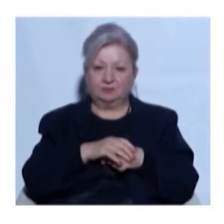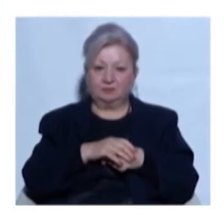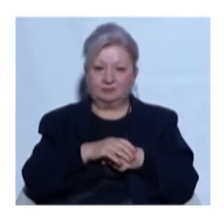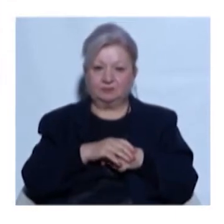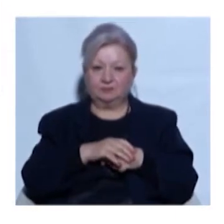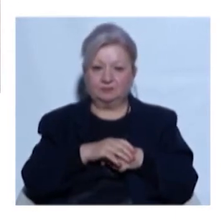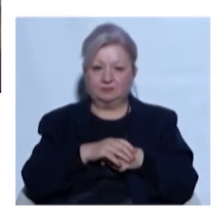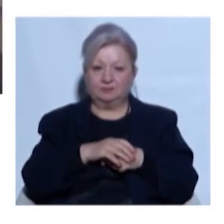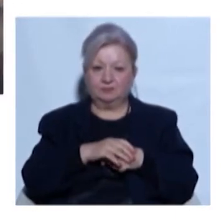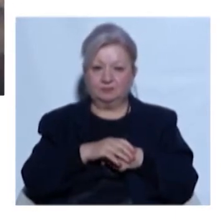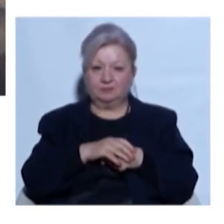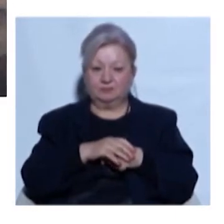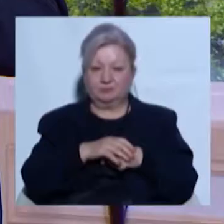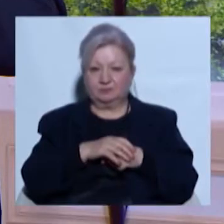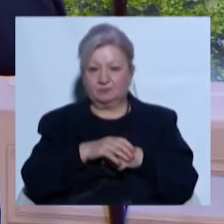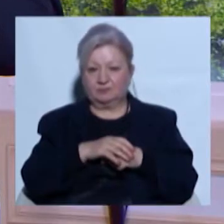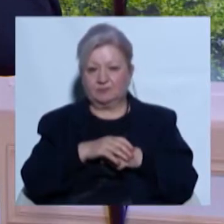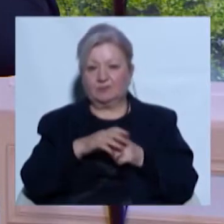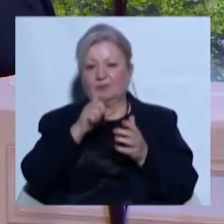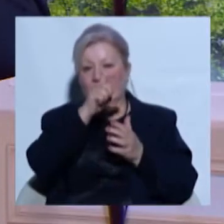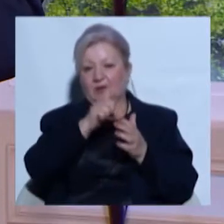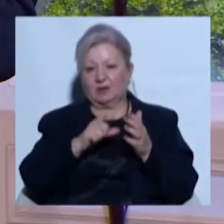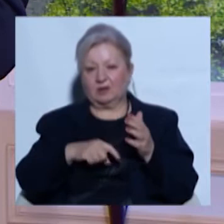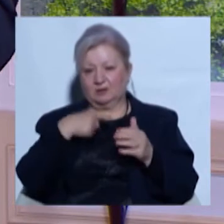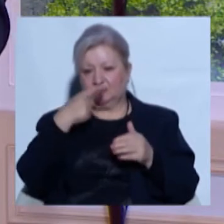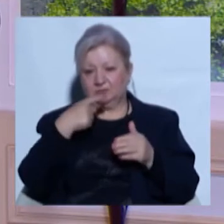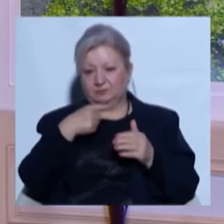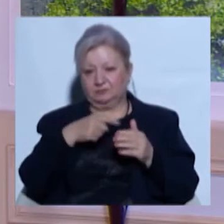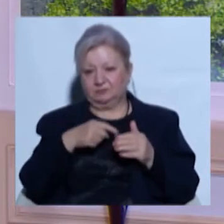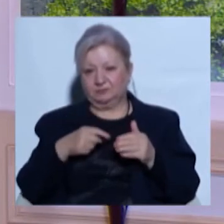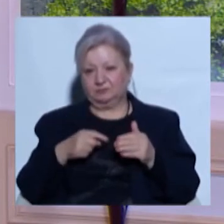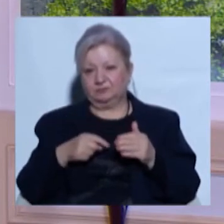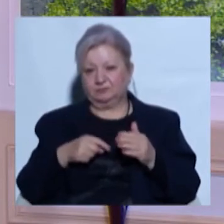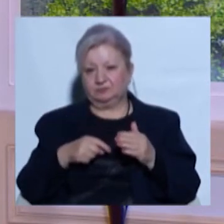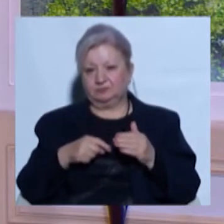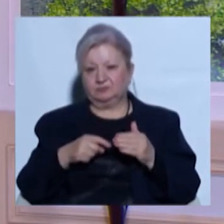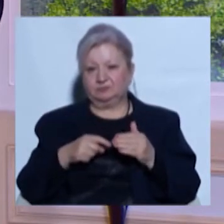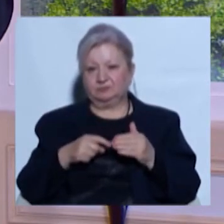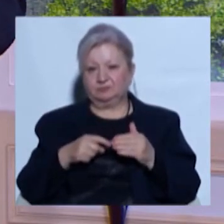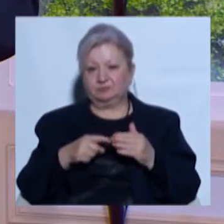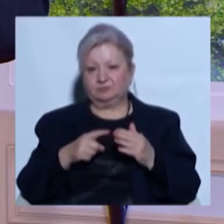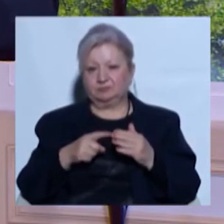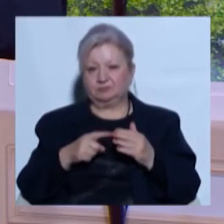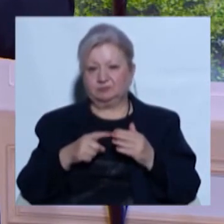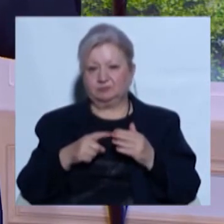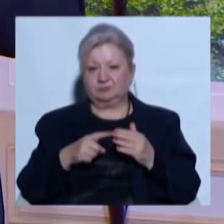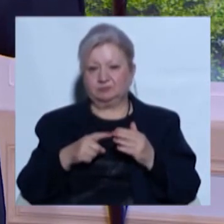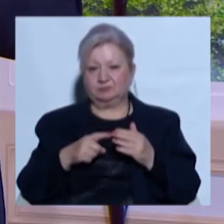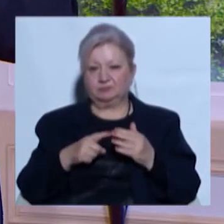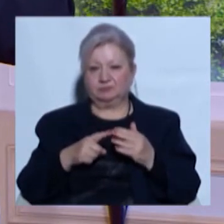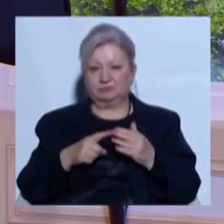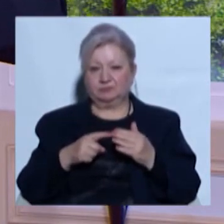მუხლი მოუხარო მინდა, იქ სადაც სისხლი თქვენ დაანთხიეთ, იქ სადაც შეწყდა სული